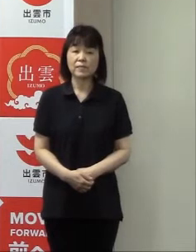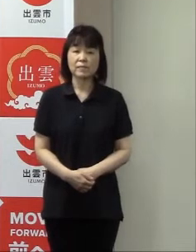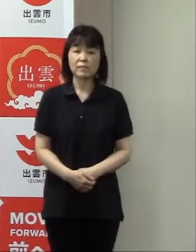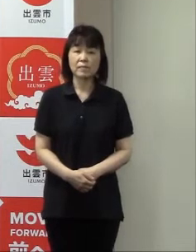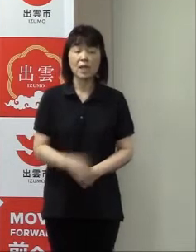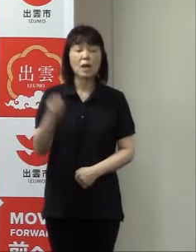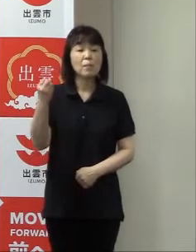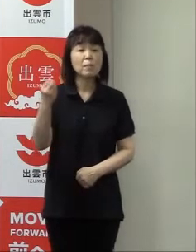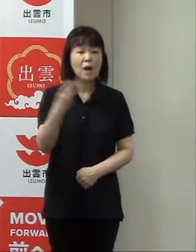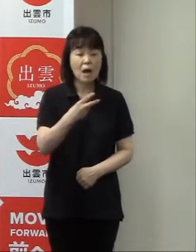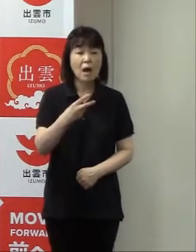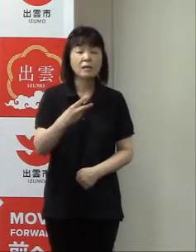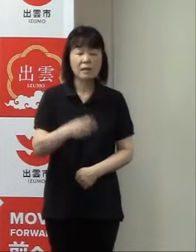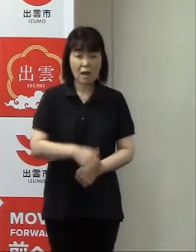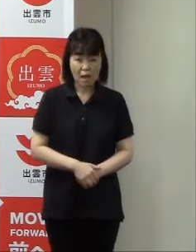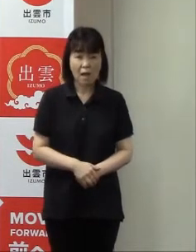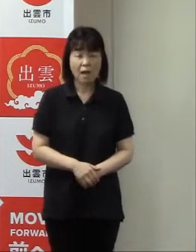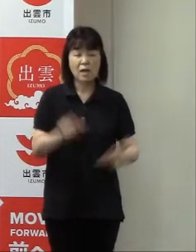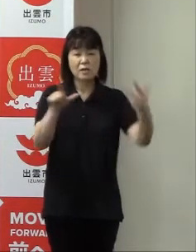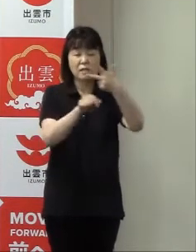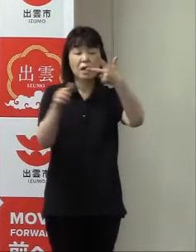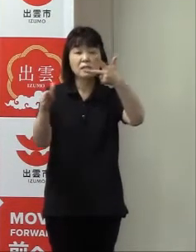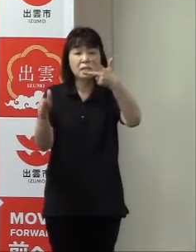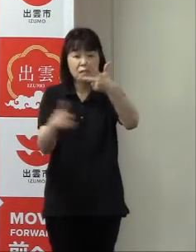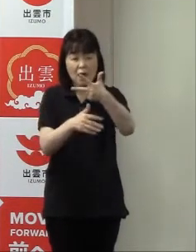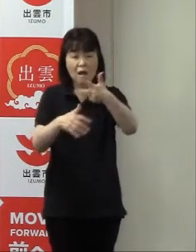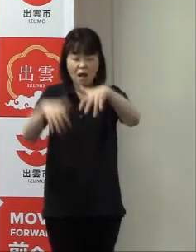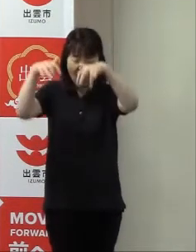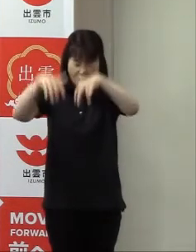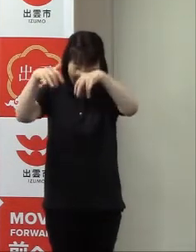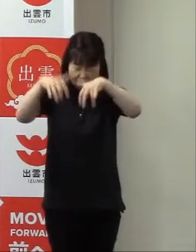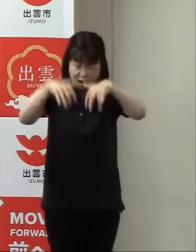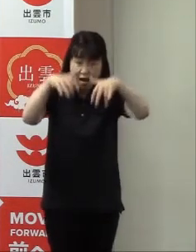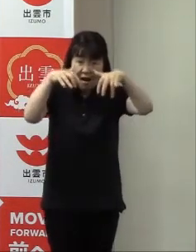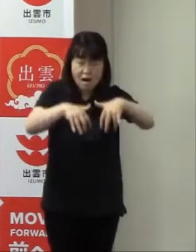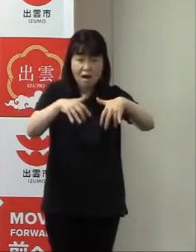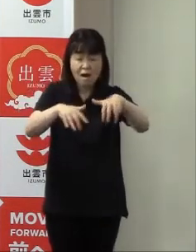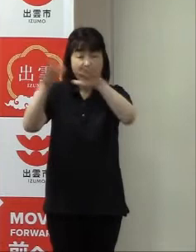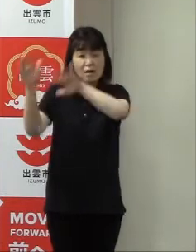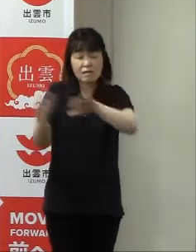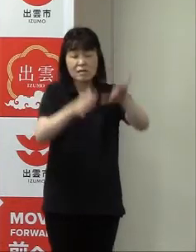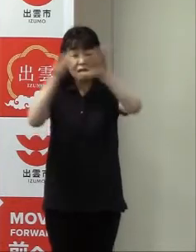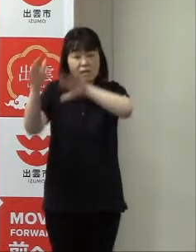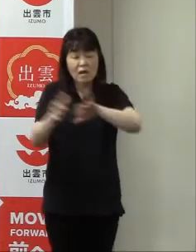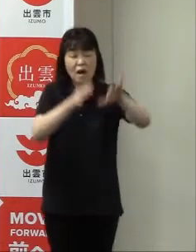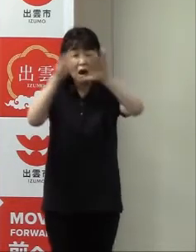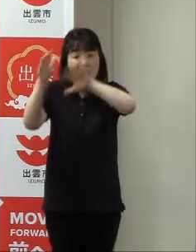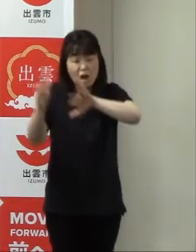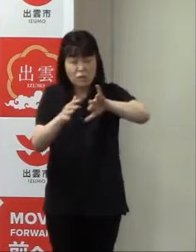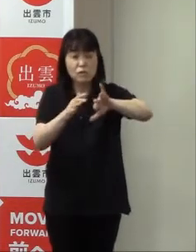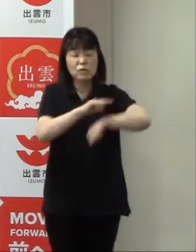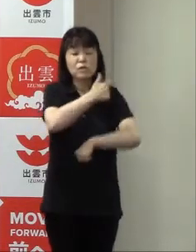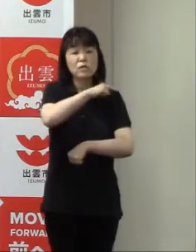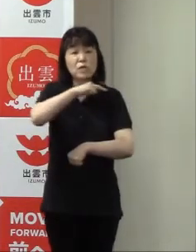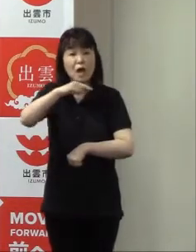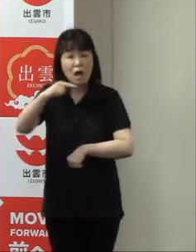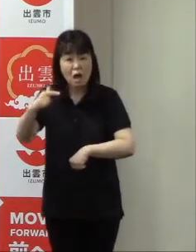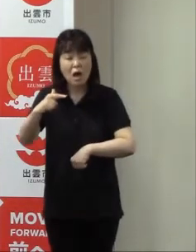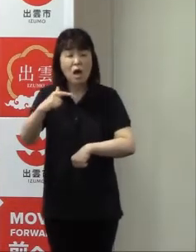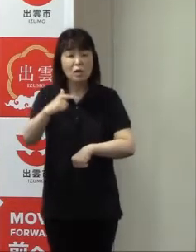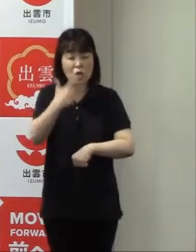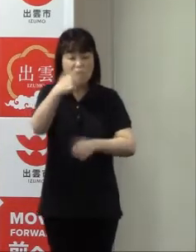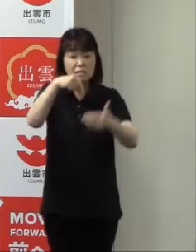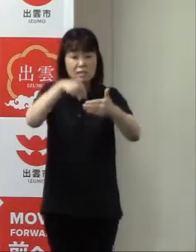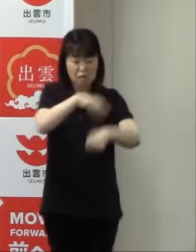また先月からの豪雨および台風9号により市内においては各所で多くの被害が